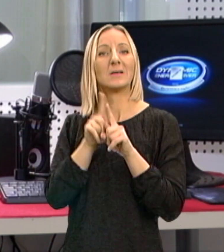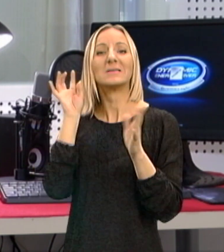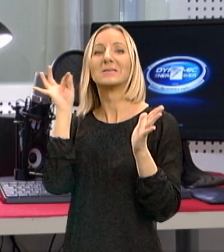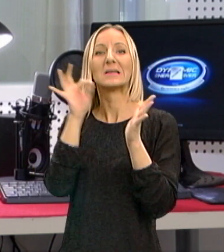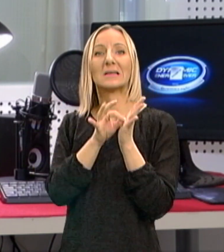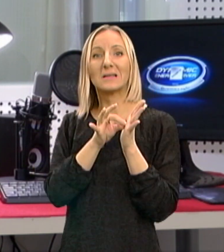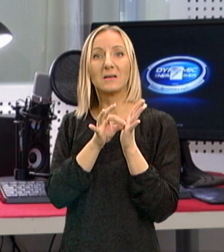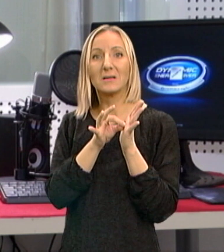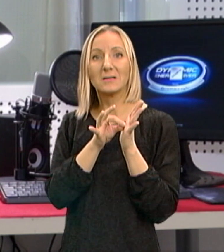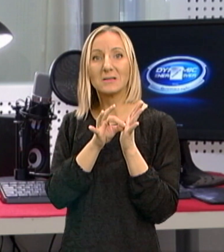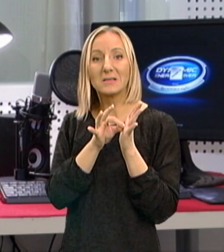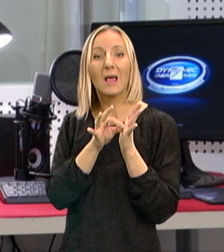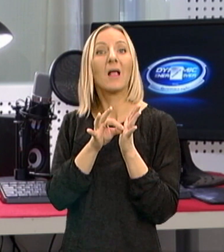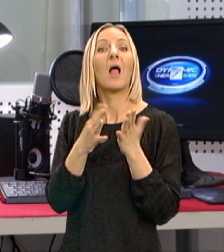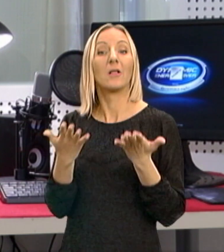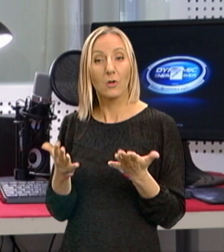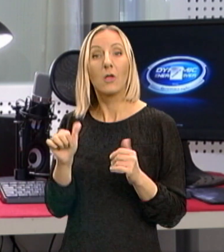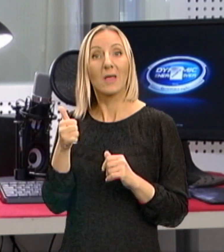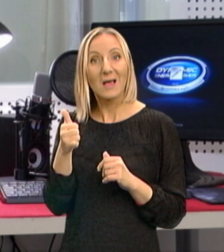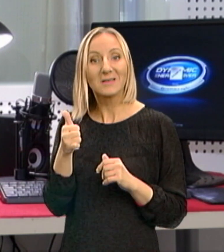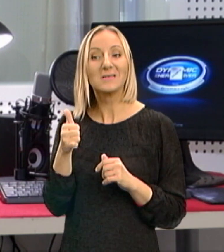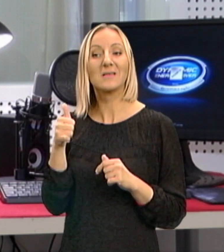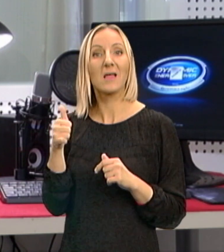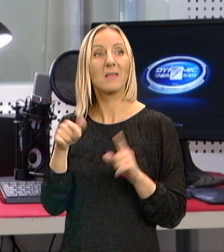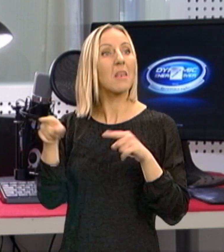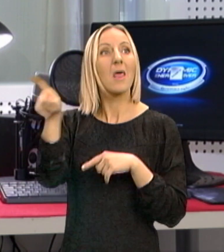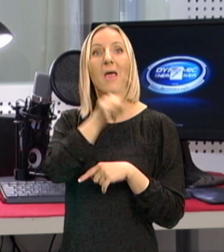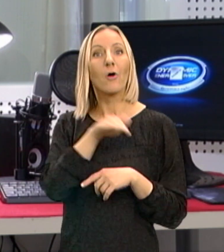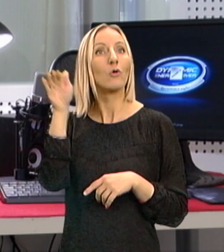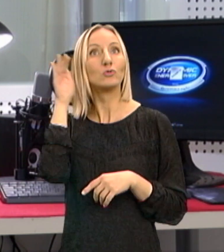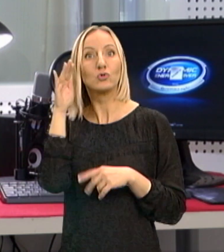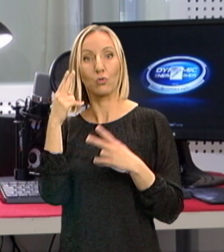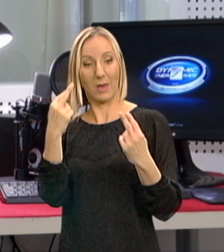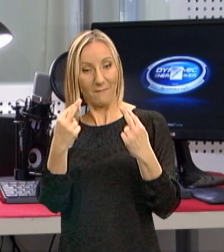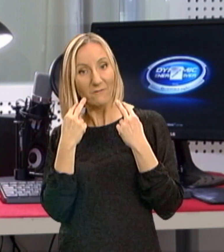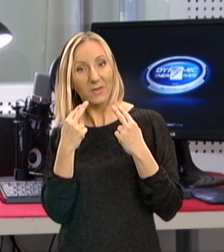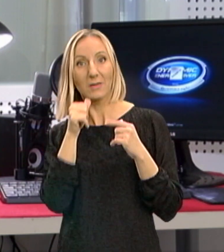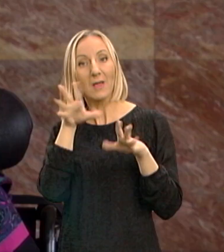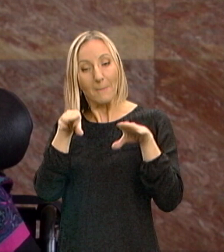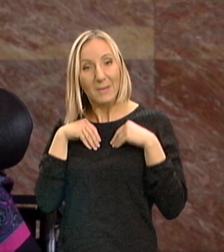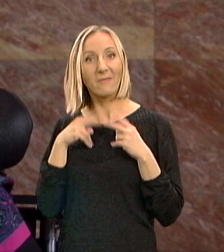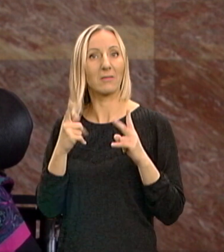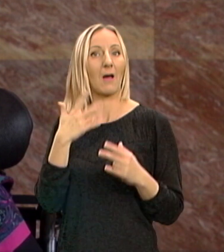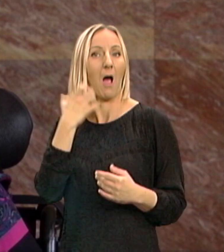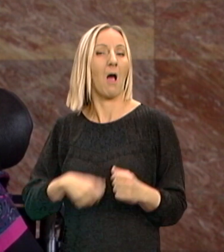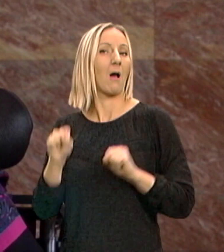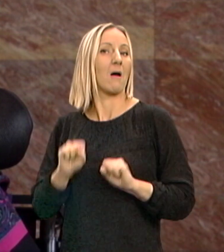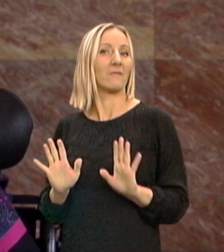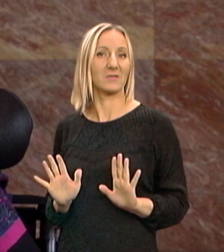to je da ih neko čuje, vidi, a pre svega razume i prihvati onakve kakvi su. Mislim da